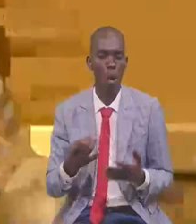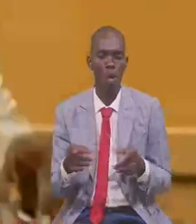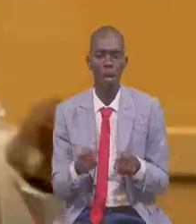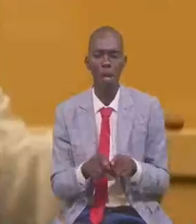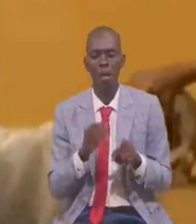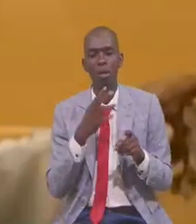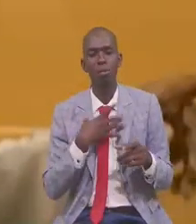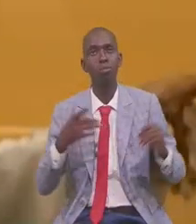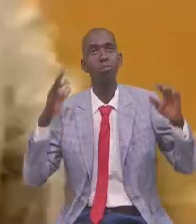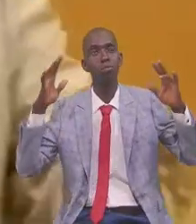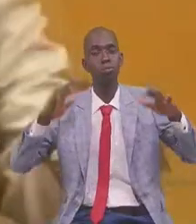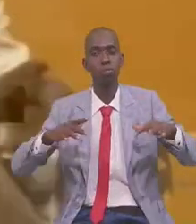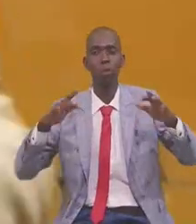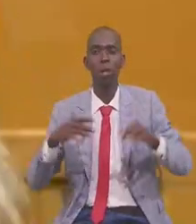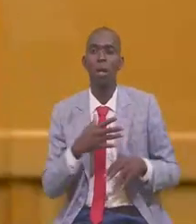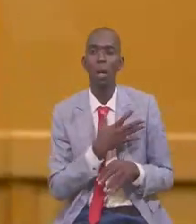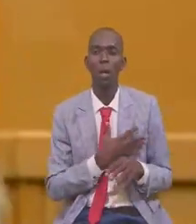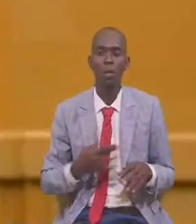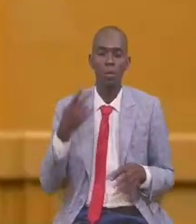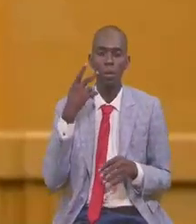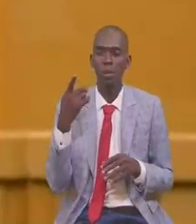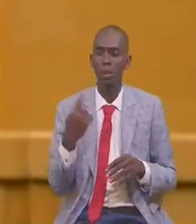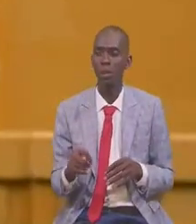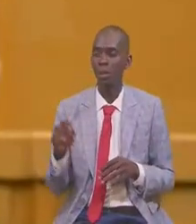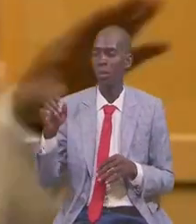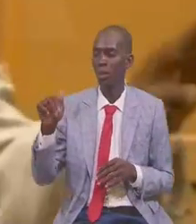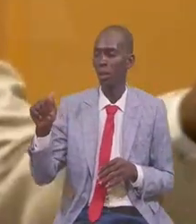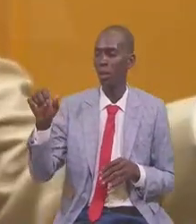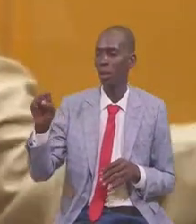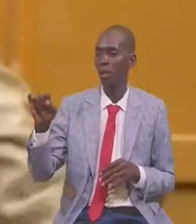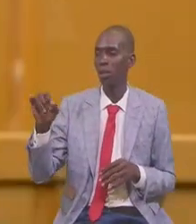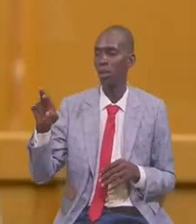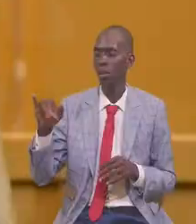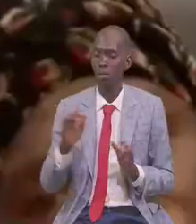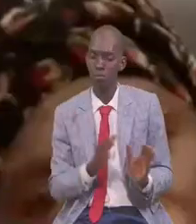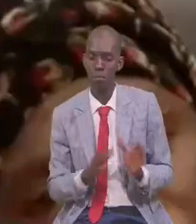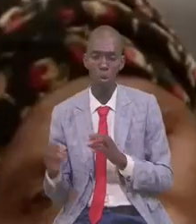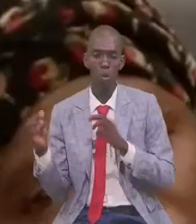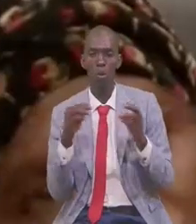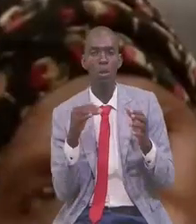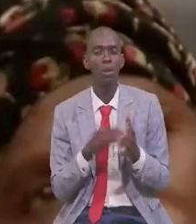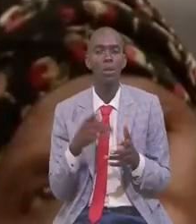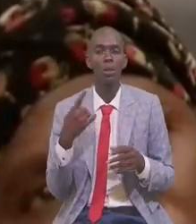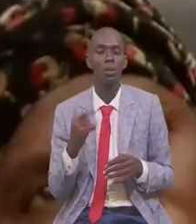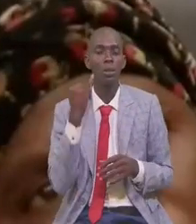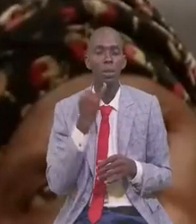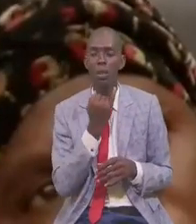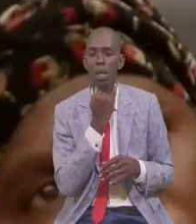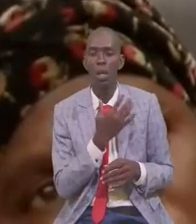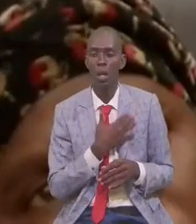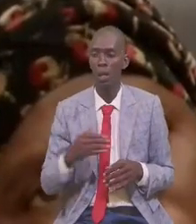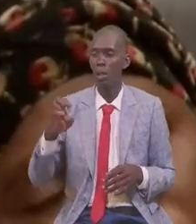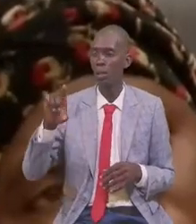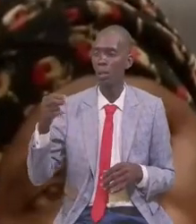qui combattent les Israélites. Il était dans sa maison. Il a dit, va dire au